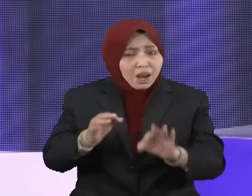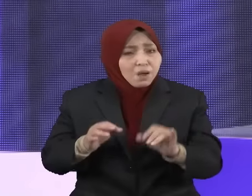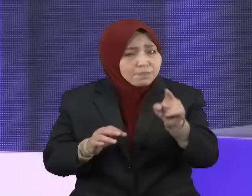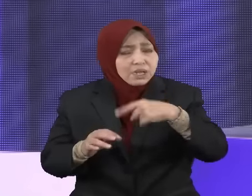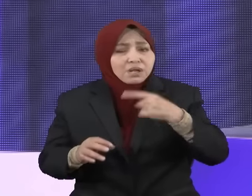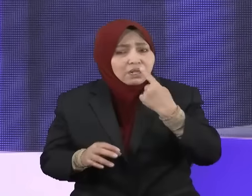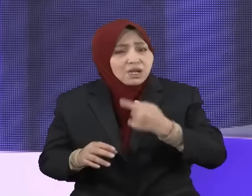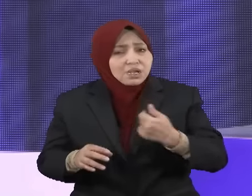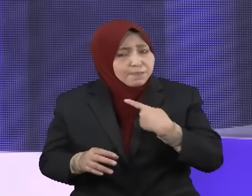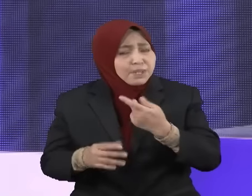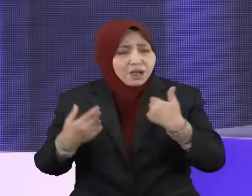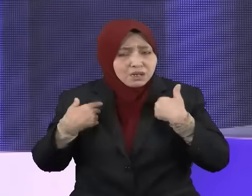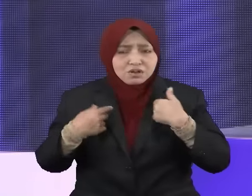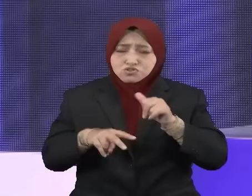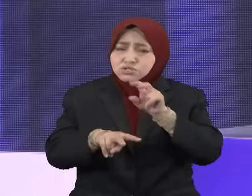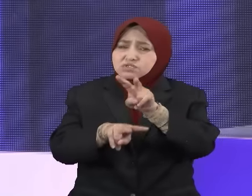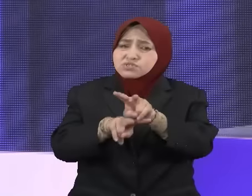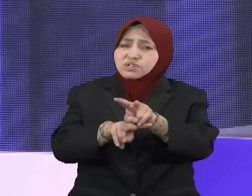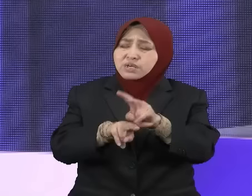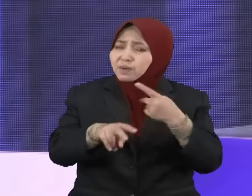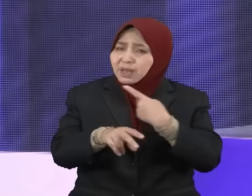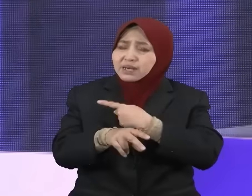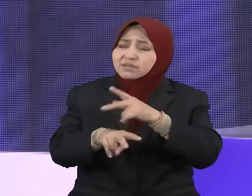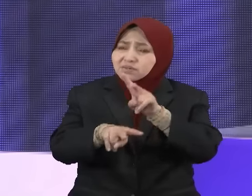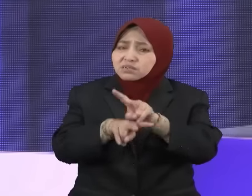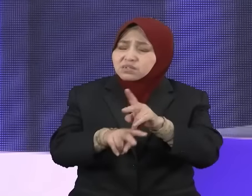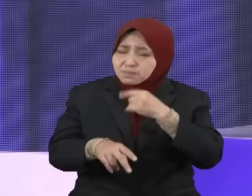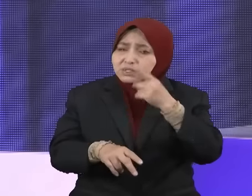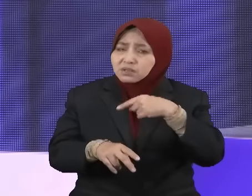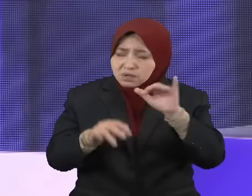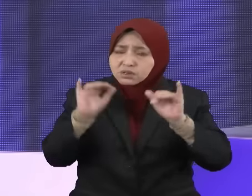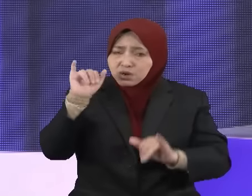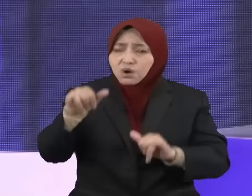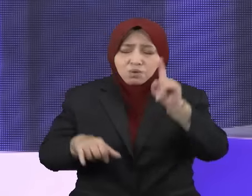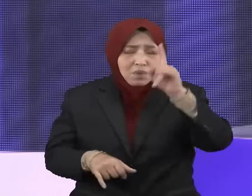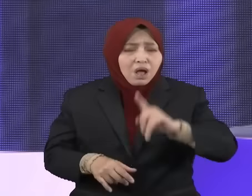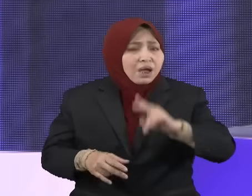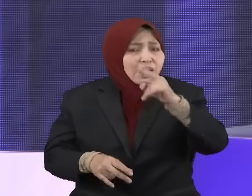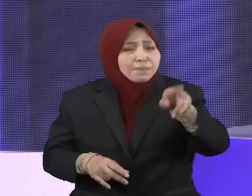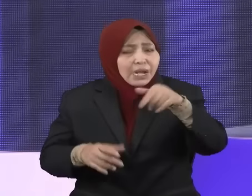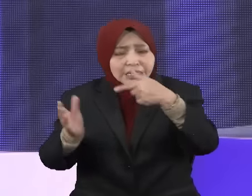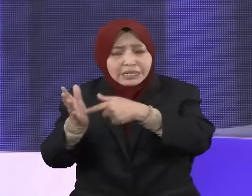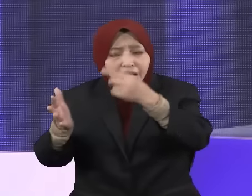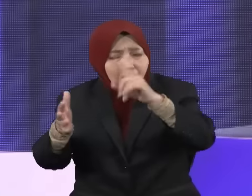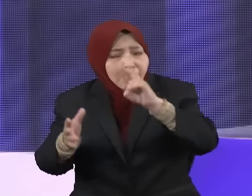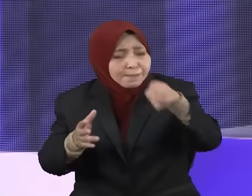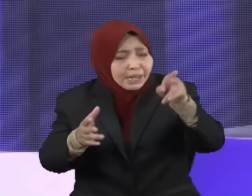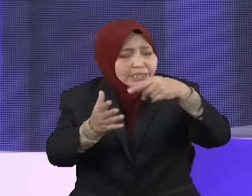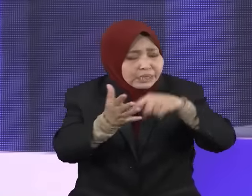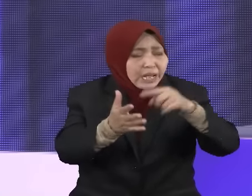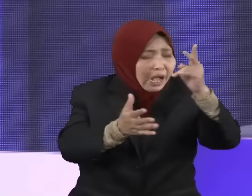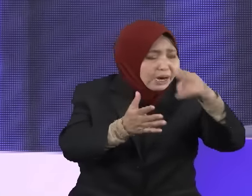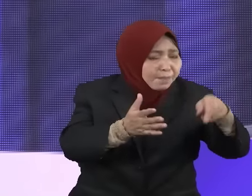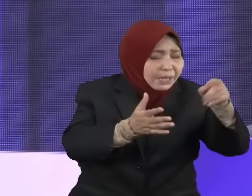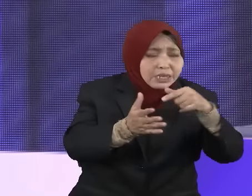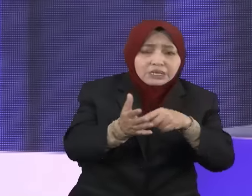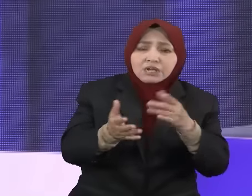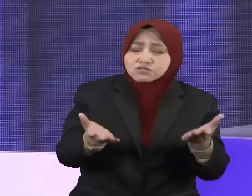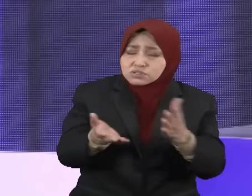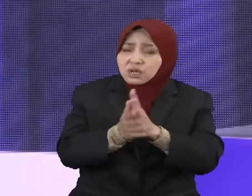kata, oh kami ada saksi, kami ada saksi yang menyatakan bahawa memang Allah haramkan yang ini itu dan sebagainya, maka Allah nyatakan fala